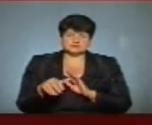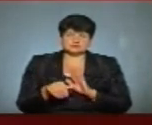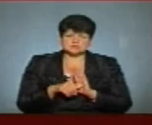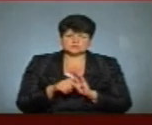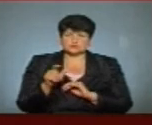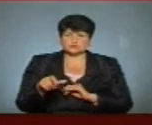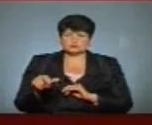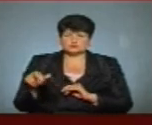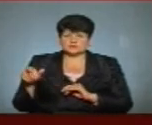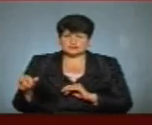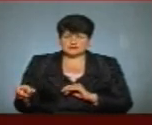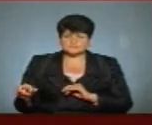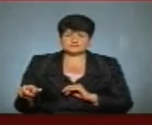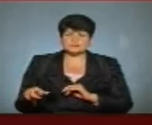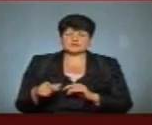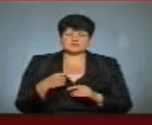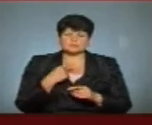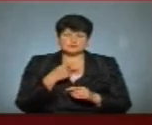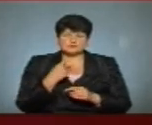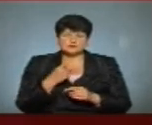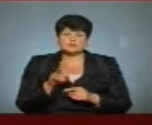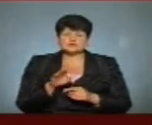2456 людей, розповів Володимир Паничев. За його словами,